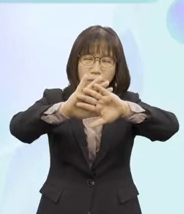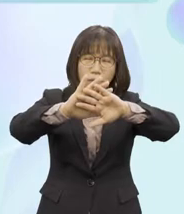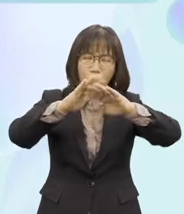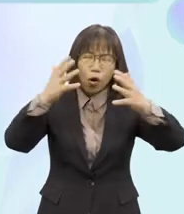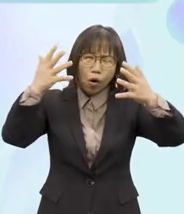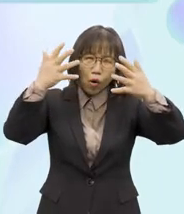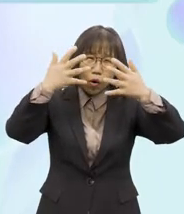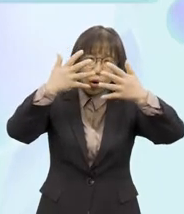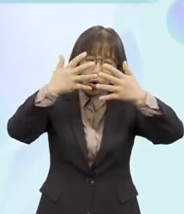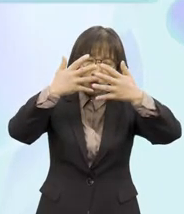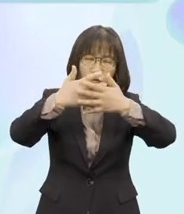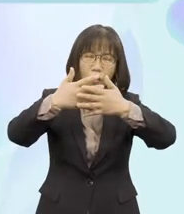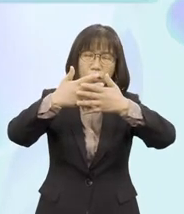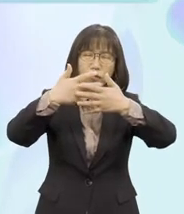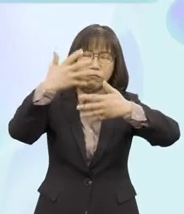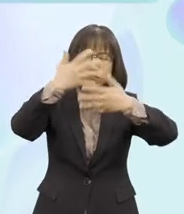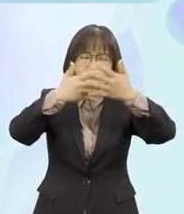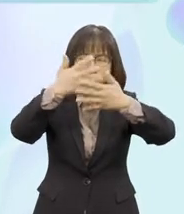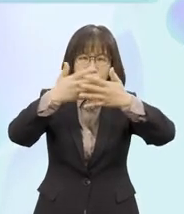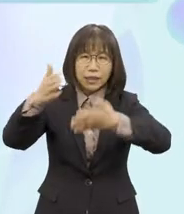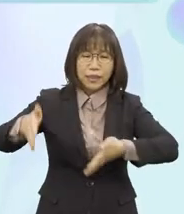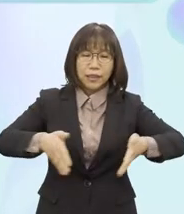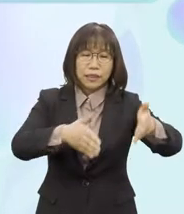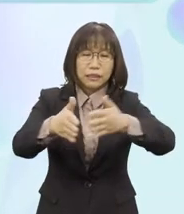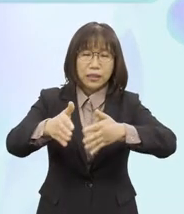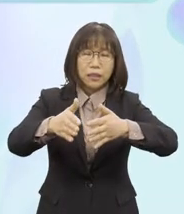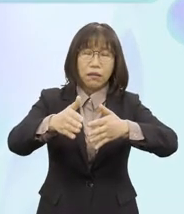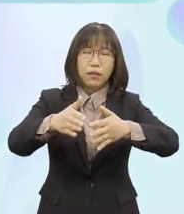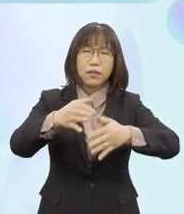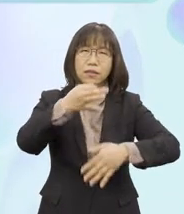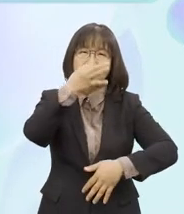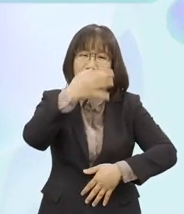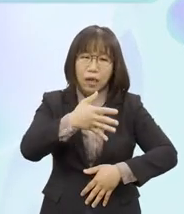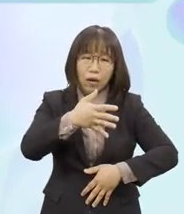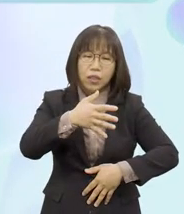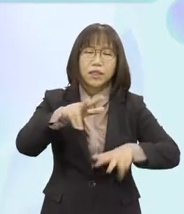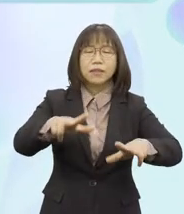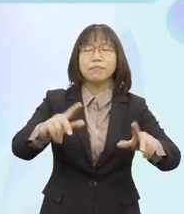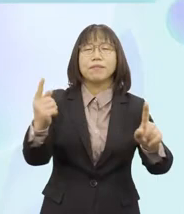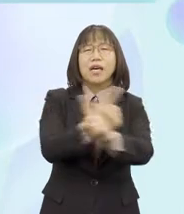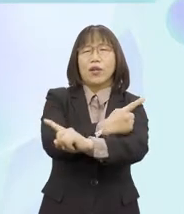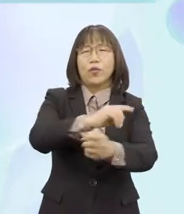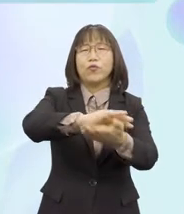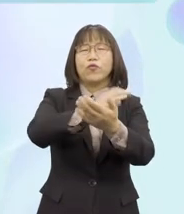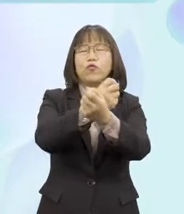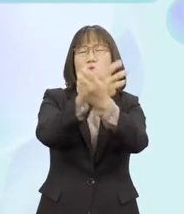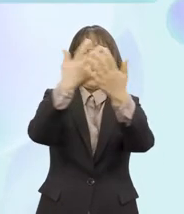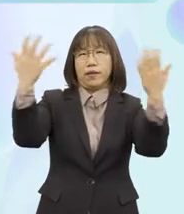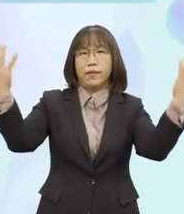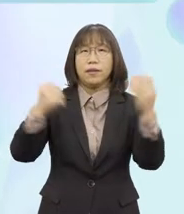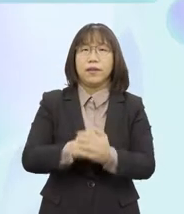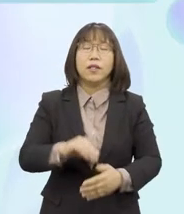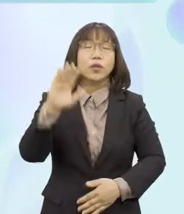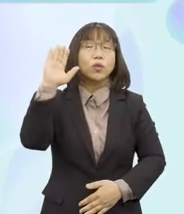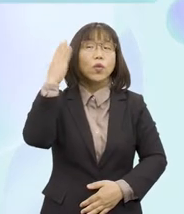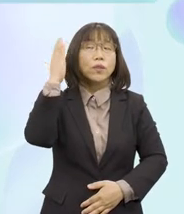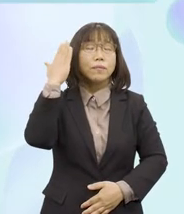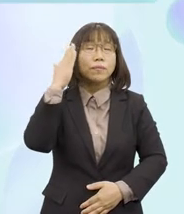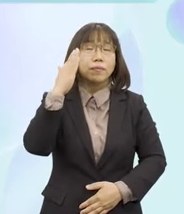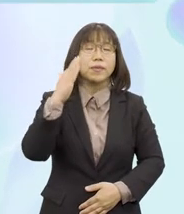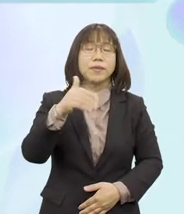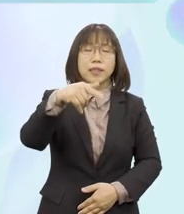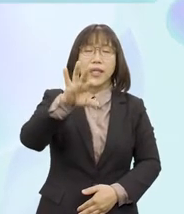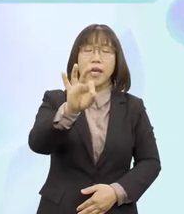밤이면 어두워서 길을 찾기도 쉽지 않았던 개화마을 곳곳이 환해졌습니다. 강서구는 최근